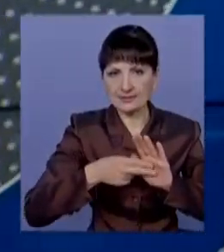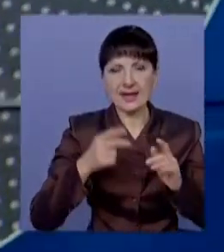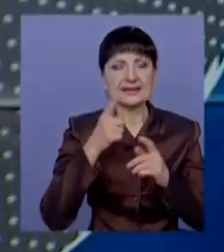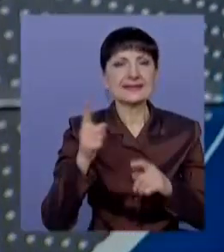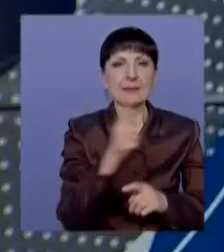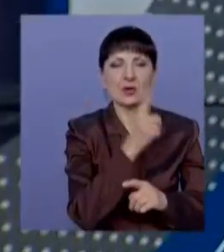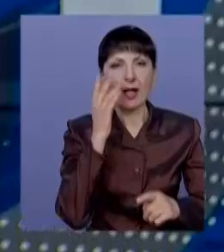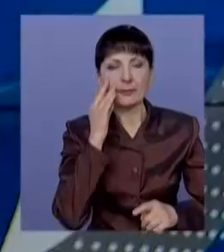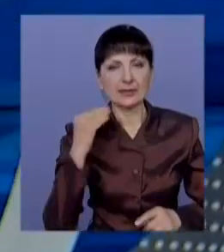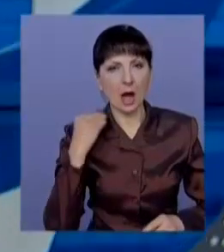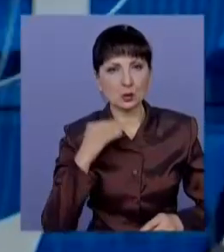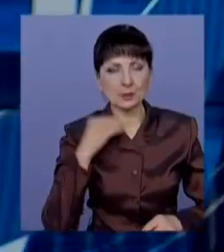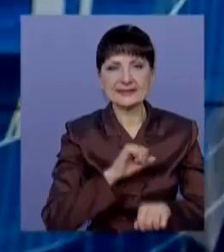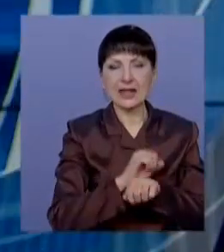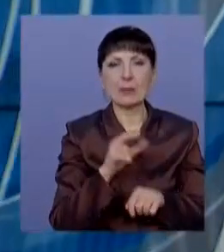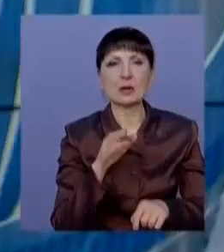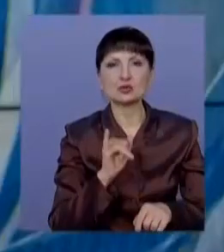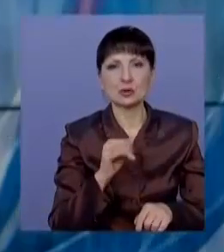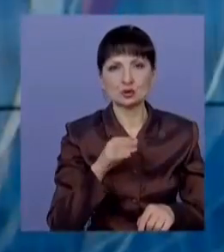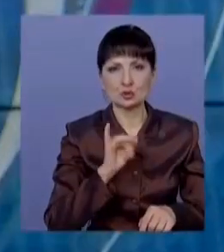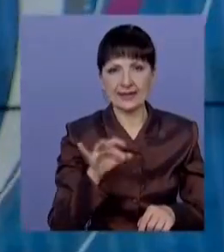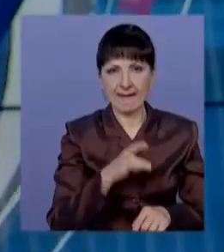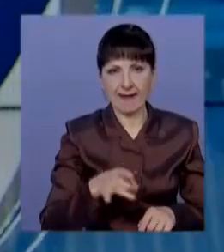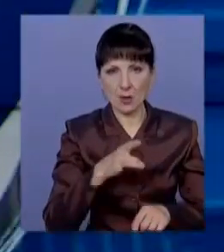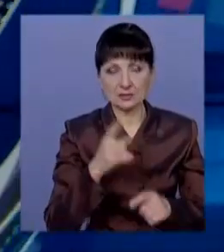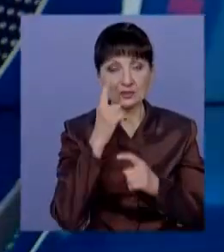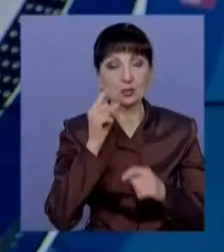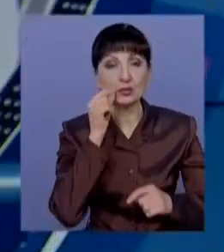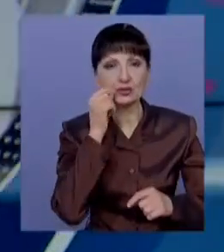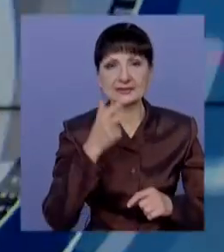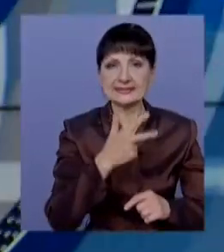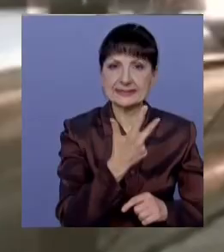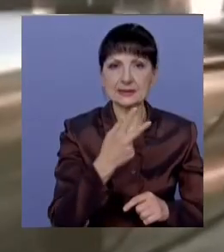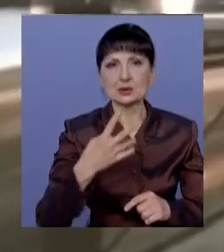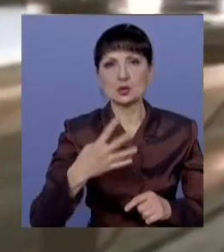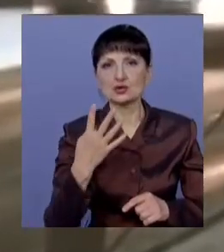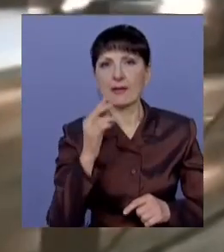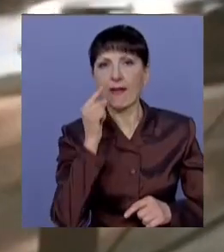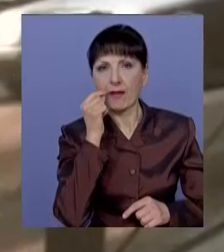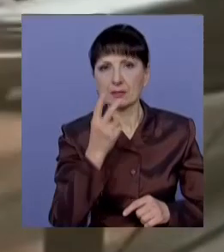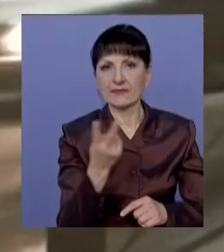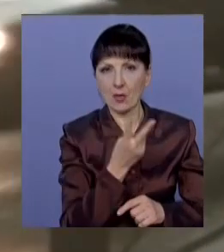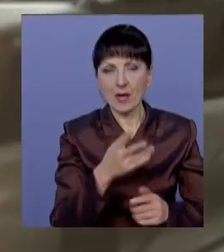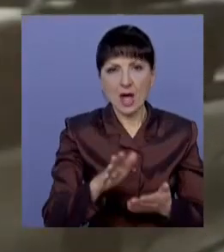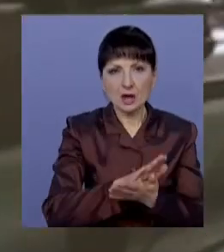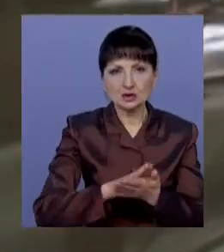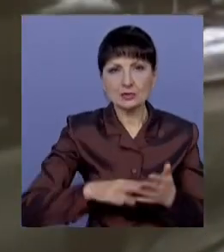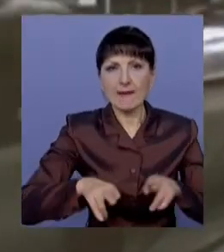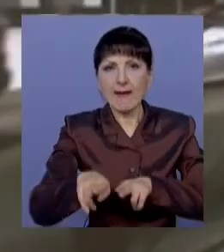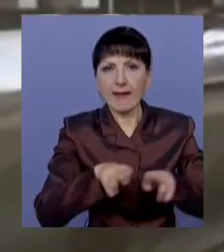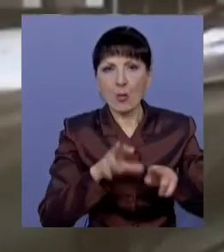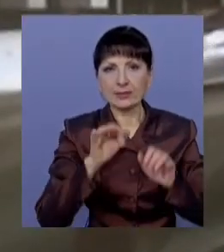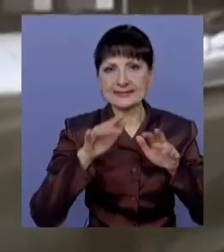сообщением Алматы-Актубе на станции Бель в Шуйском районе. Сообщается, что мужчины 33 и 44 лет расчищали рельсы от